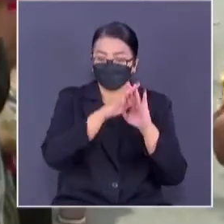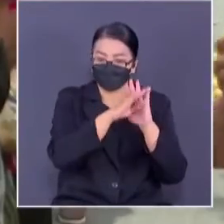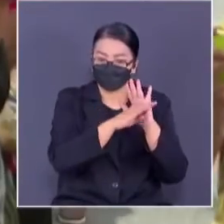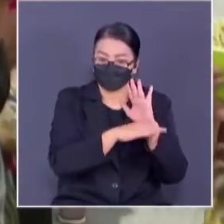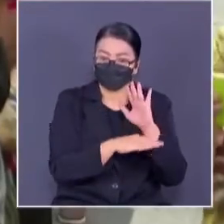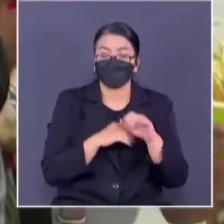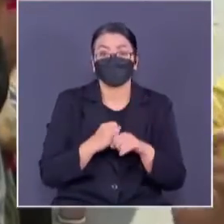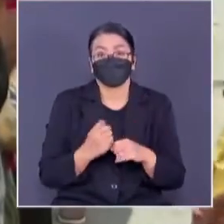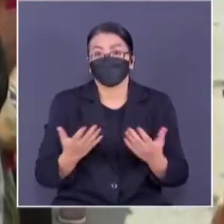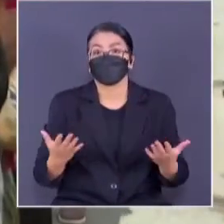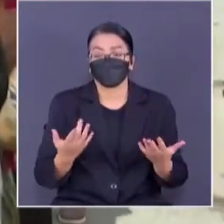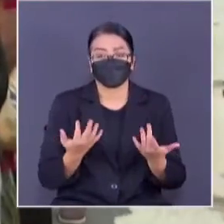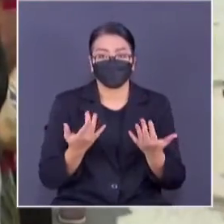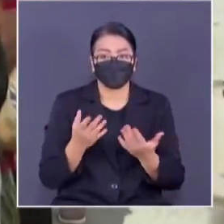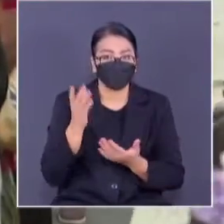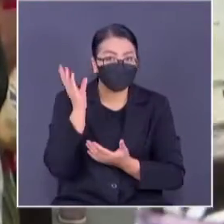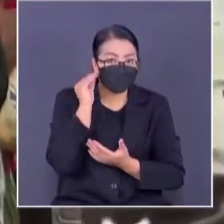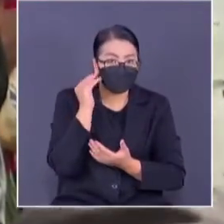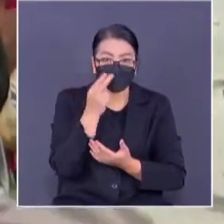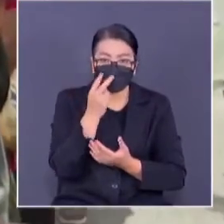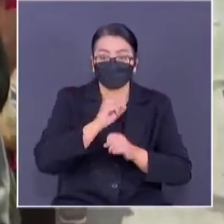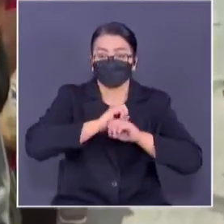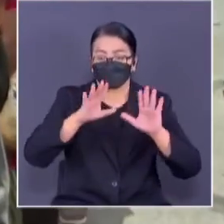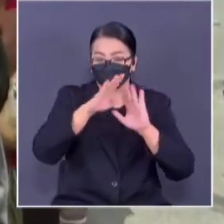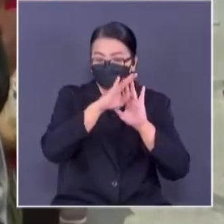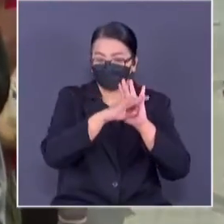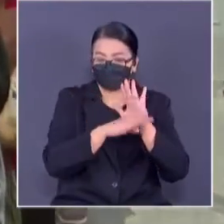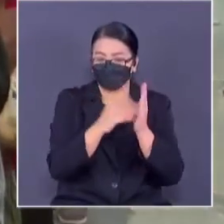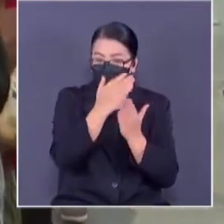เนี่ยเป็นอย่างไรขอรอฟังความชัดเจนและรายละเอียดจากรัฐบาลอีกครั้งนึงก่อนนะครับ